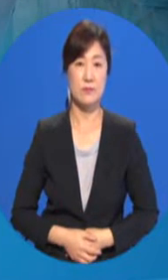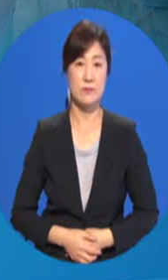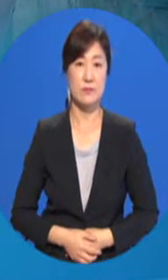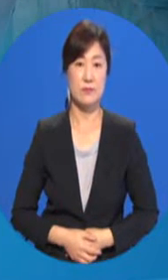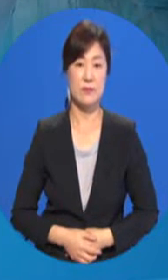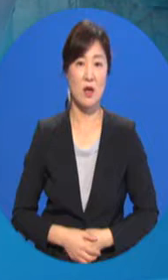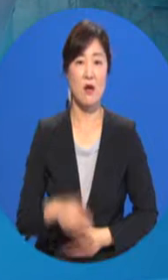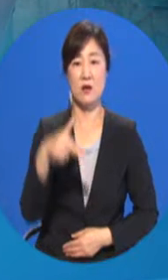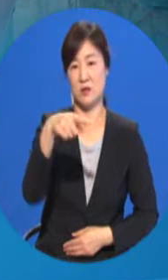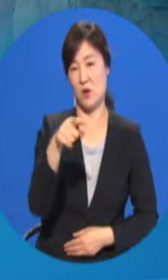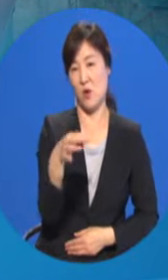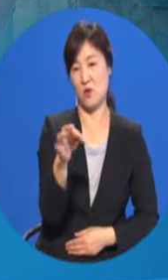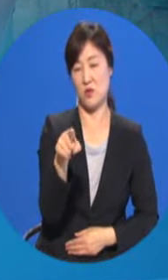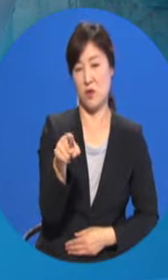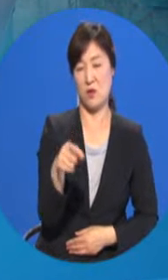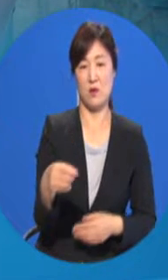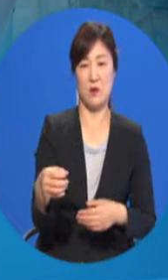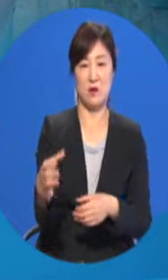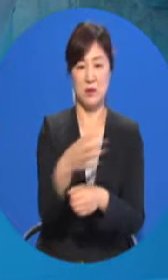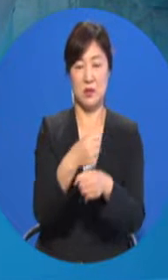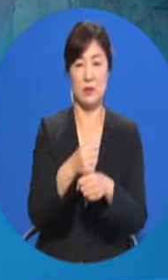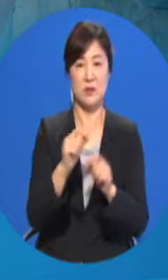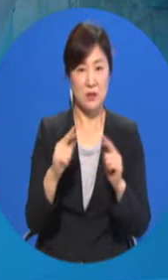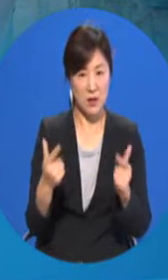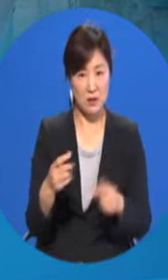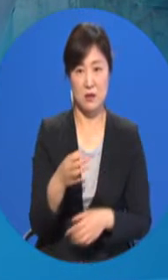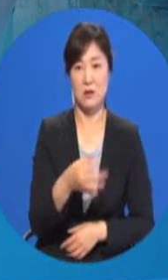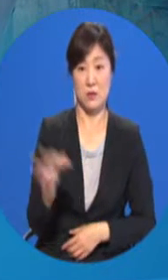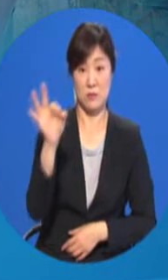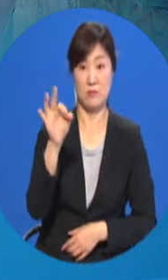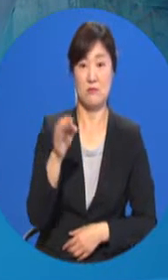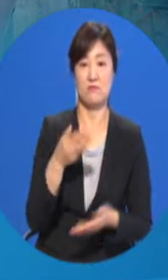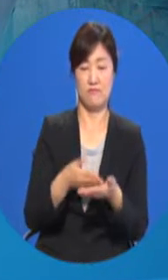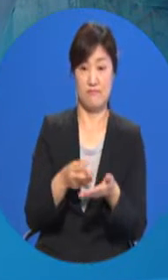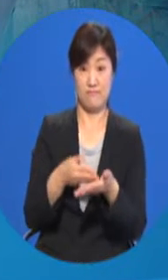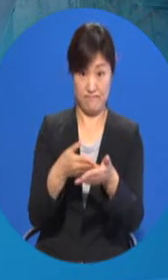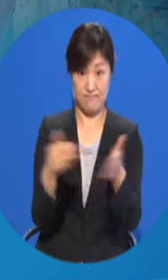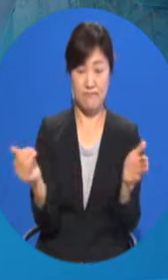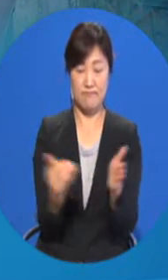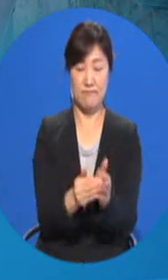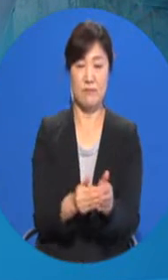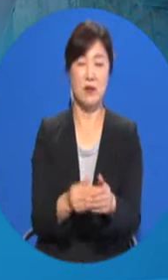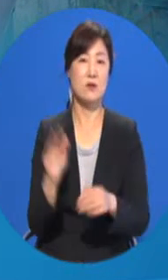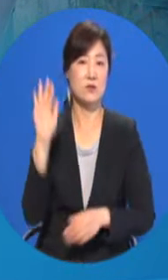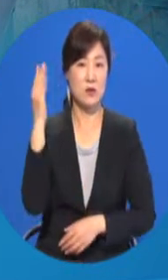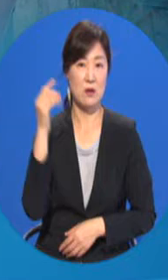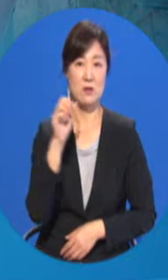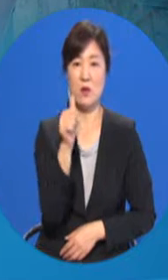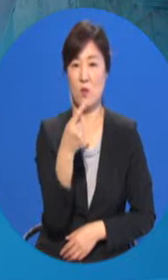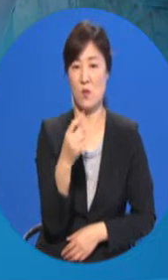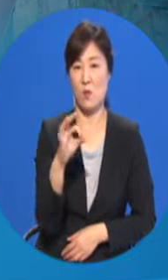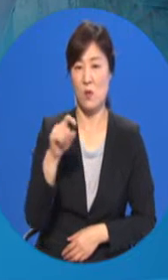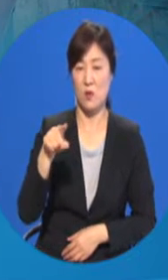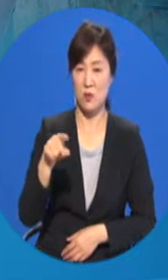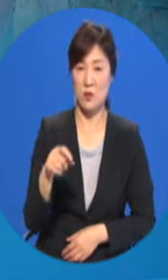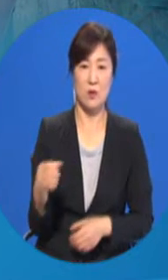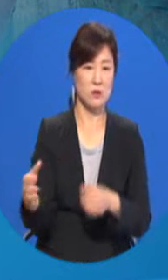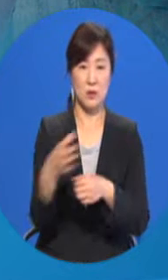전어가 잡히지 않아서 제철 가격이 오르고 있다는 소식 어제 전해드렸는데요. 요즘 홍어도 귀한 몸이 되고